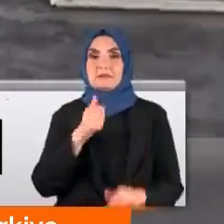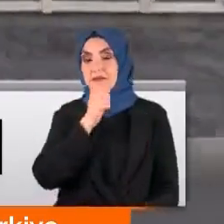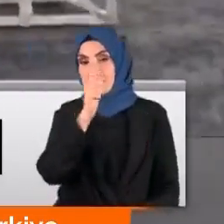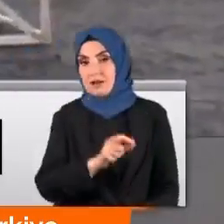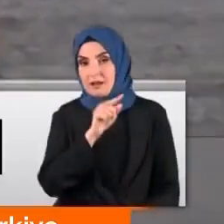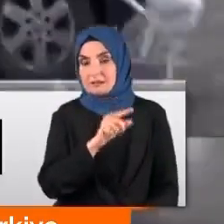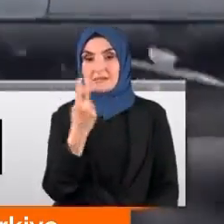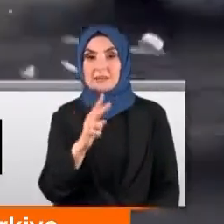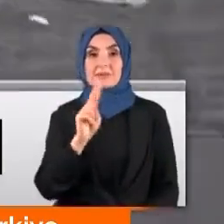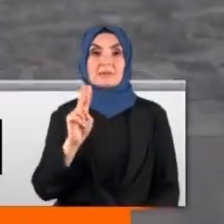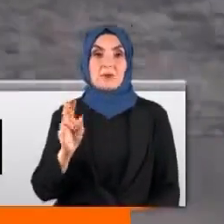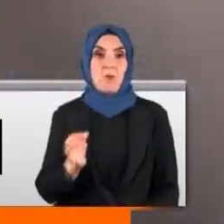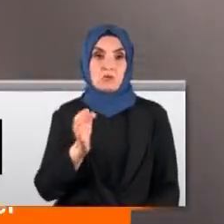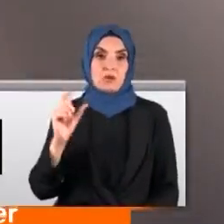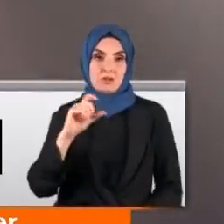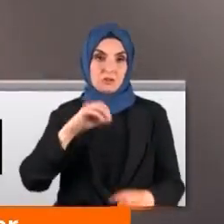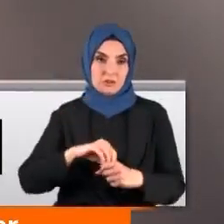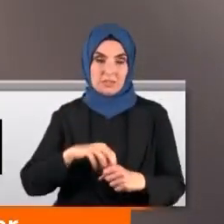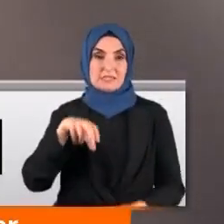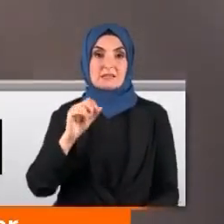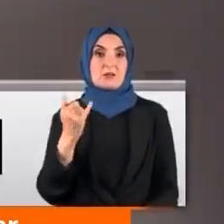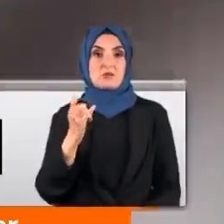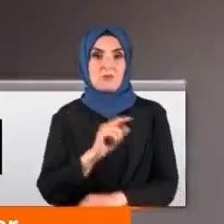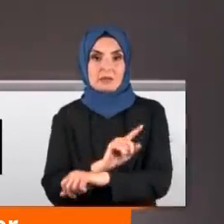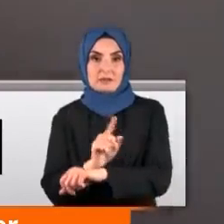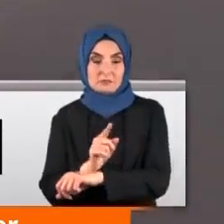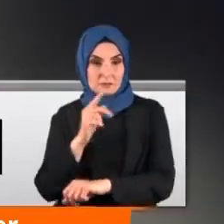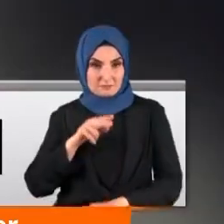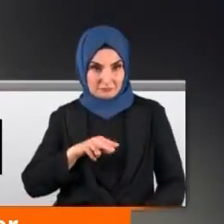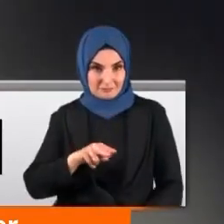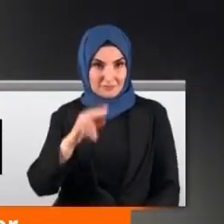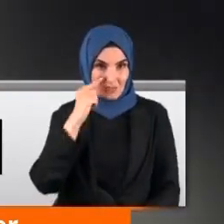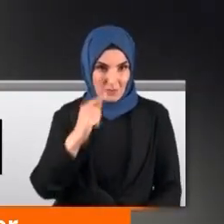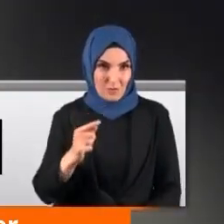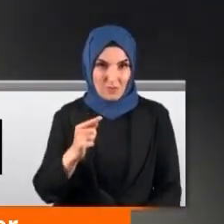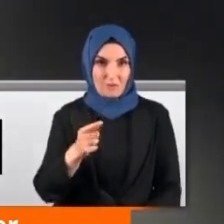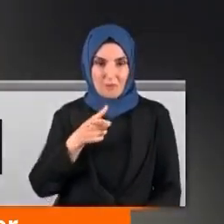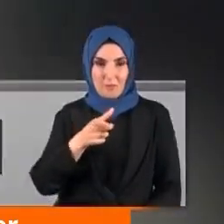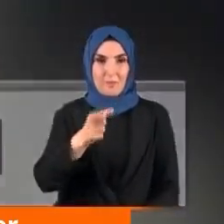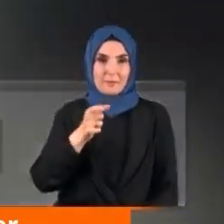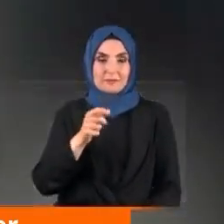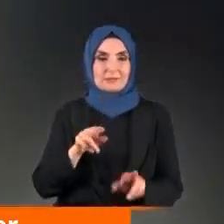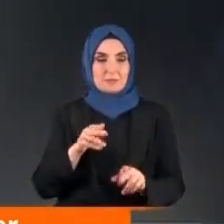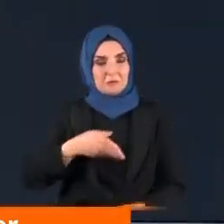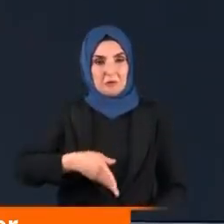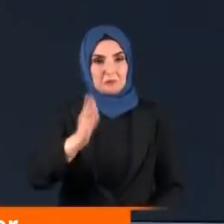2022'nin Ocak ayında 80 kilometre hızla giden minibüsün içinden mermi gibi geçmişti.